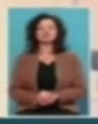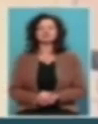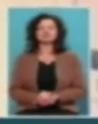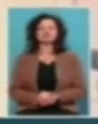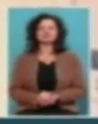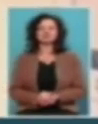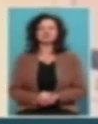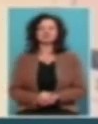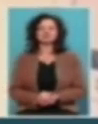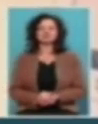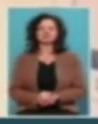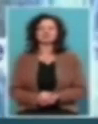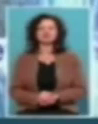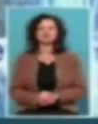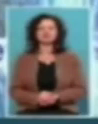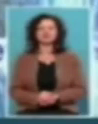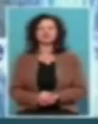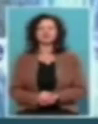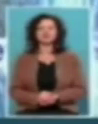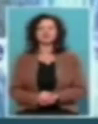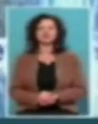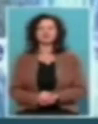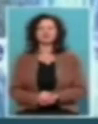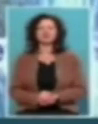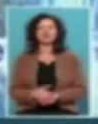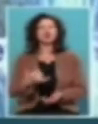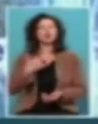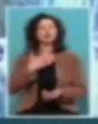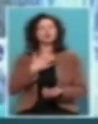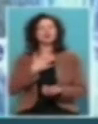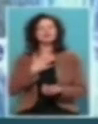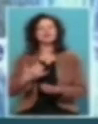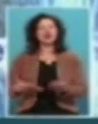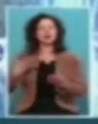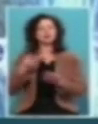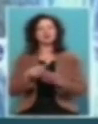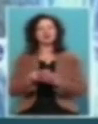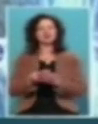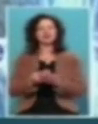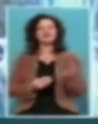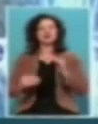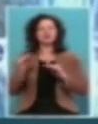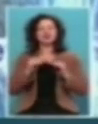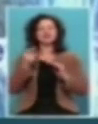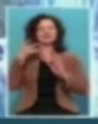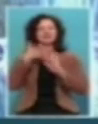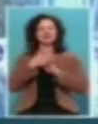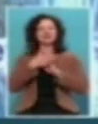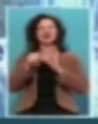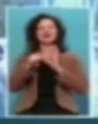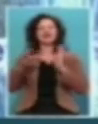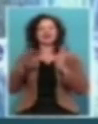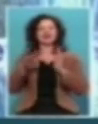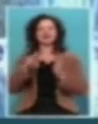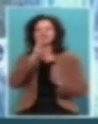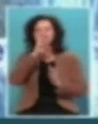как электроэнергия. Сумен қамту бойынша бір текше метр үшін 8,5 теңгеде белгіленді. Күрделі жөндеу жұмыстарының көлемін